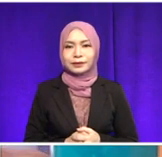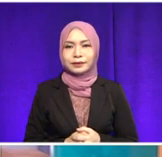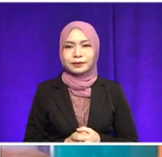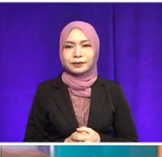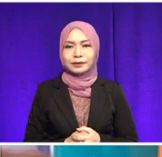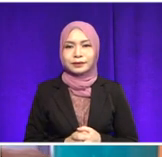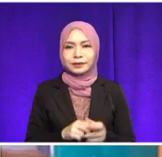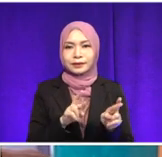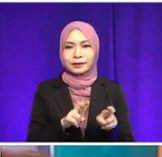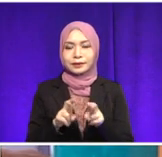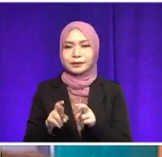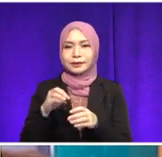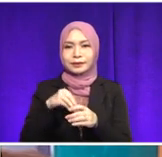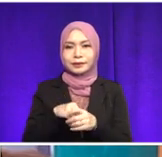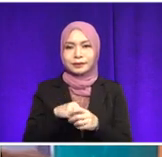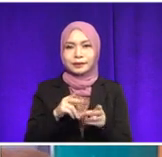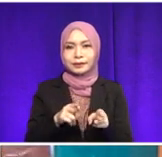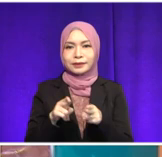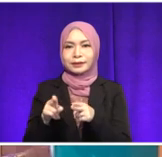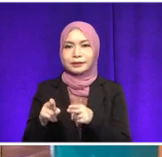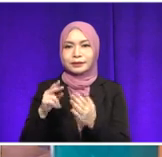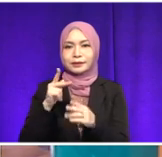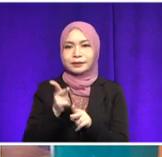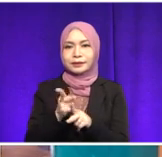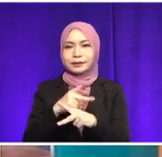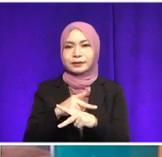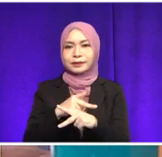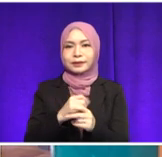dalam penulisan Project dan ISIS kerja